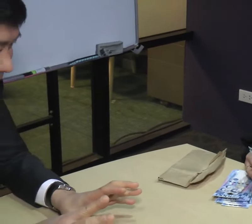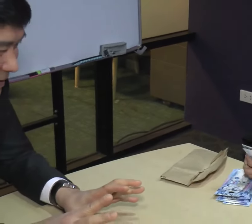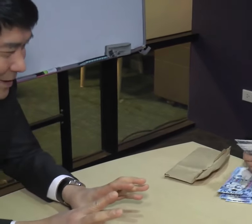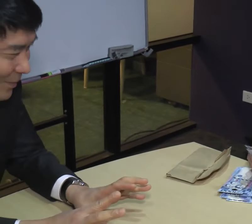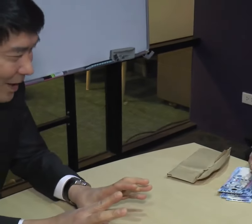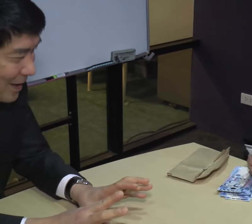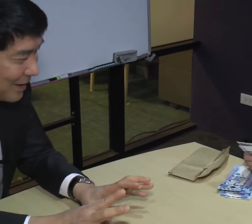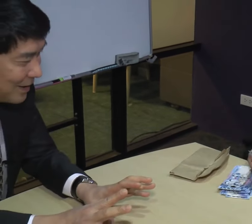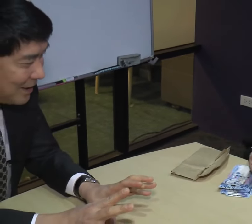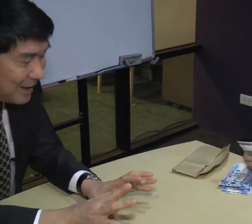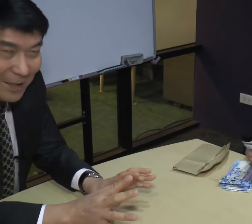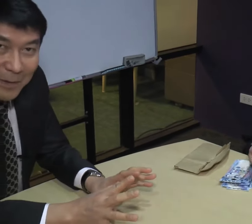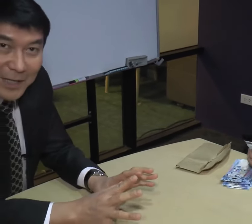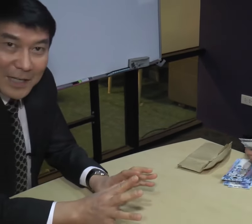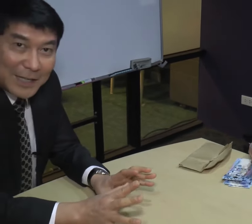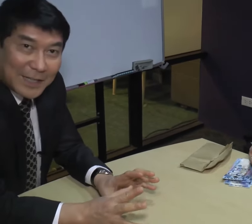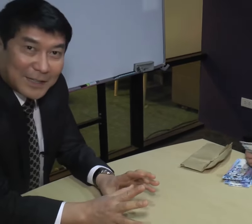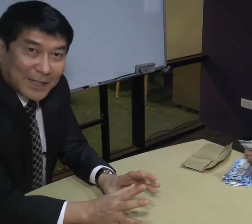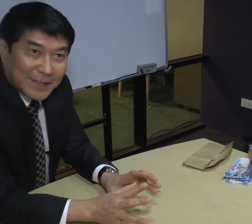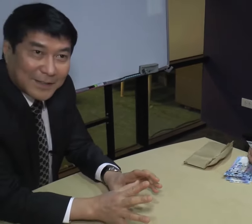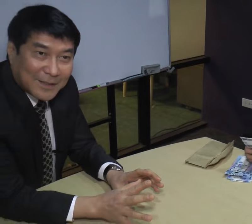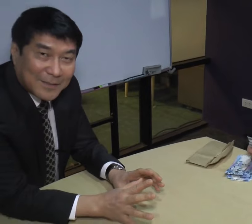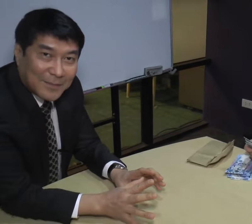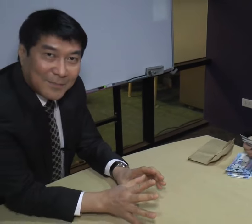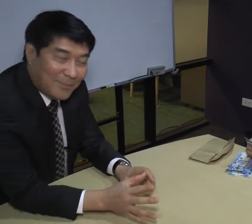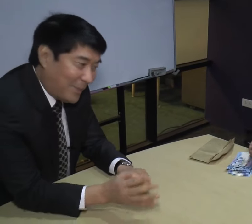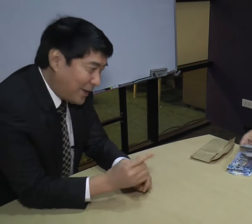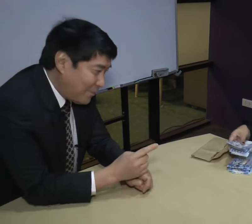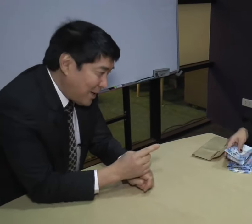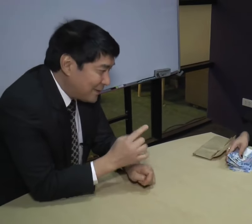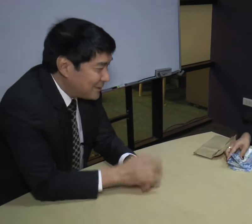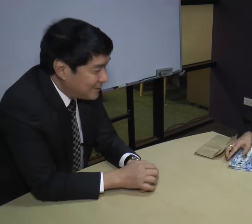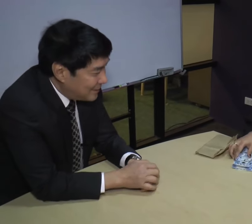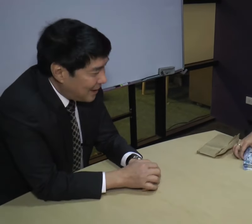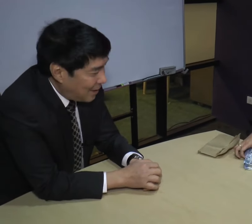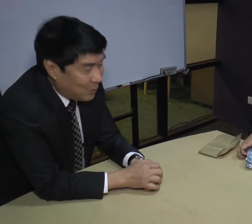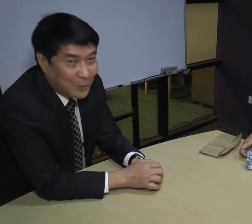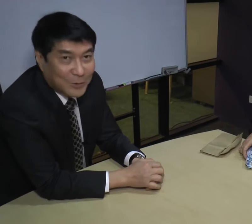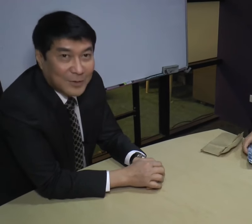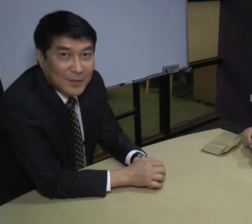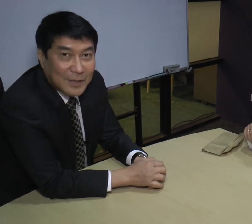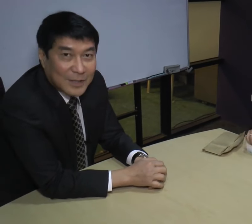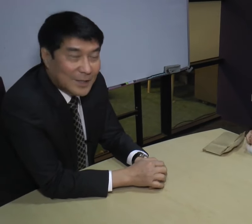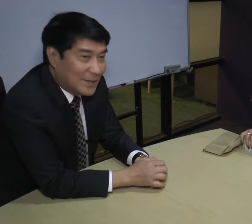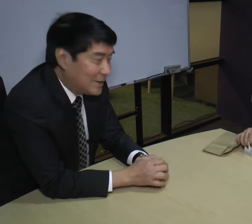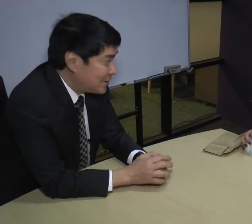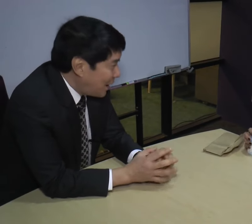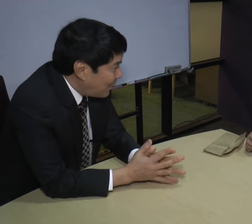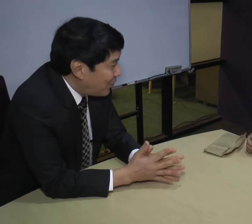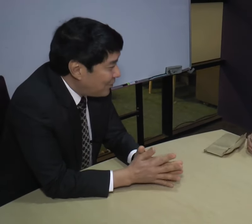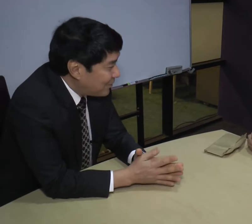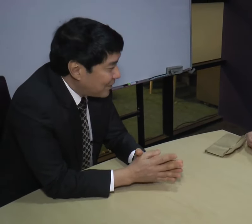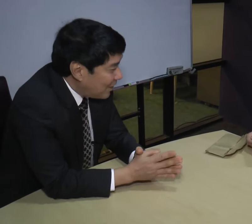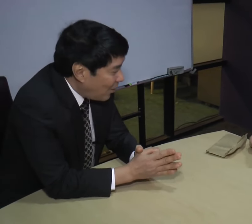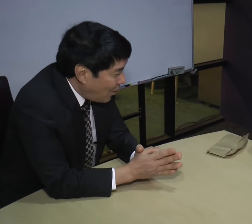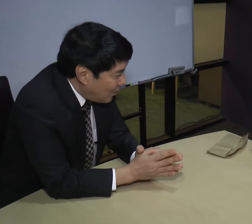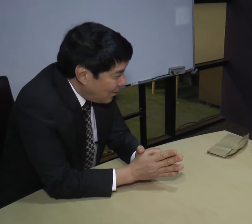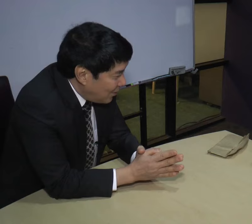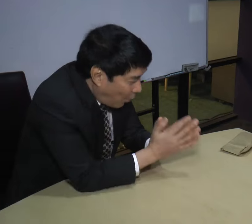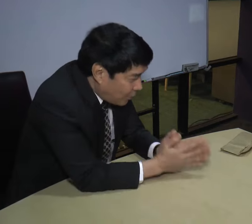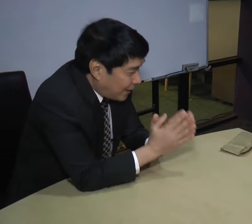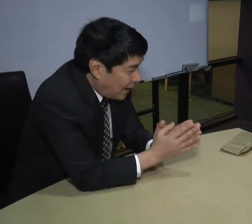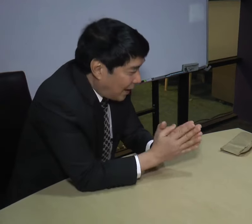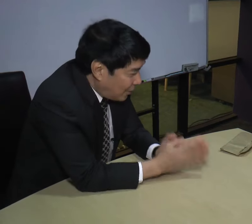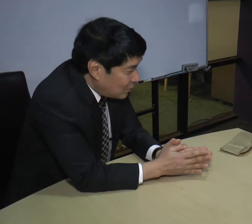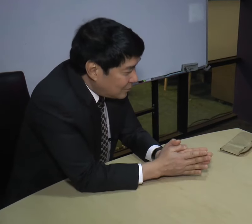daw niya yan sa mga iba niyang kliyente para pang tama abona. Po, sir. Tama po? Opo, 50,000